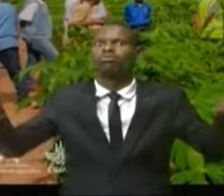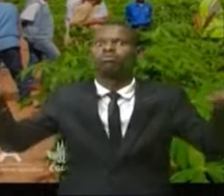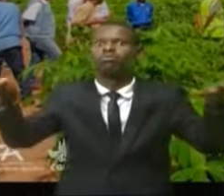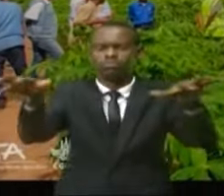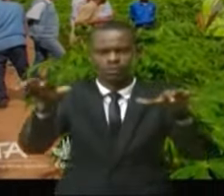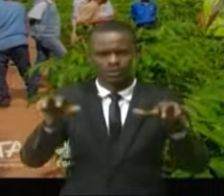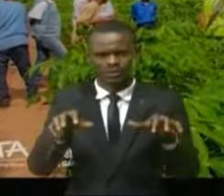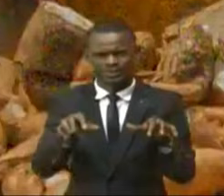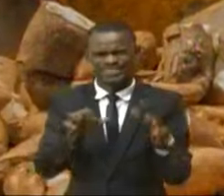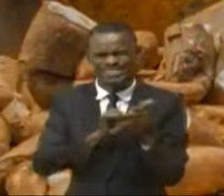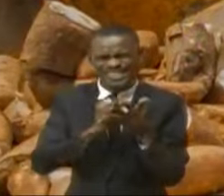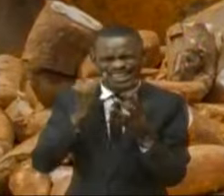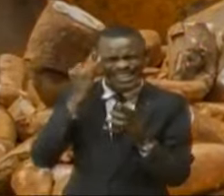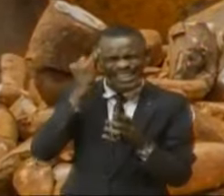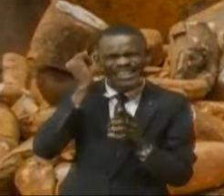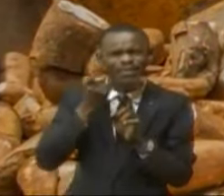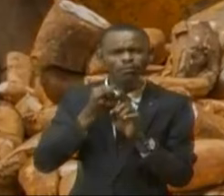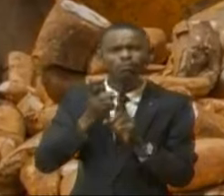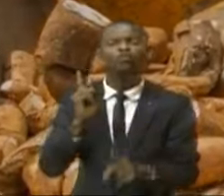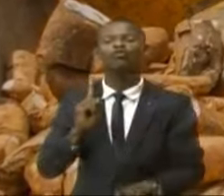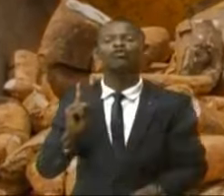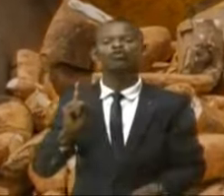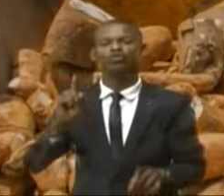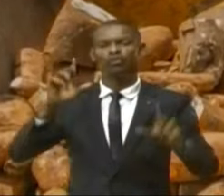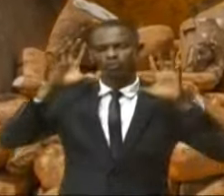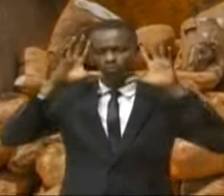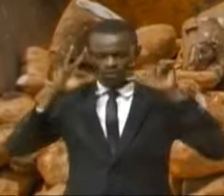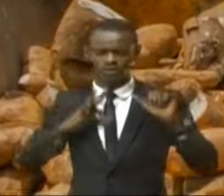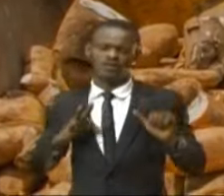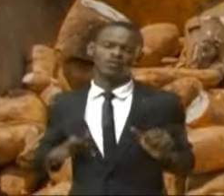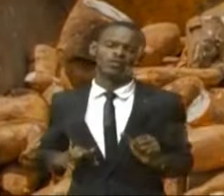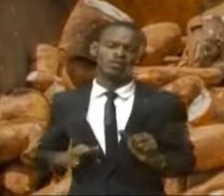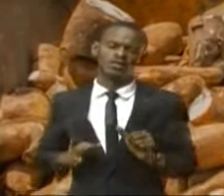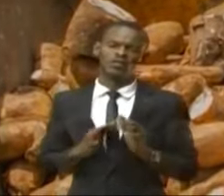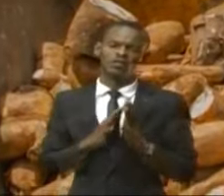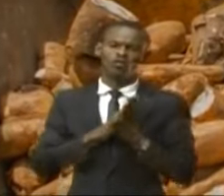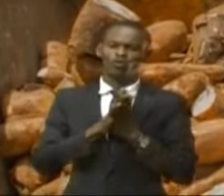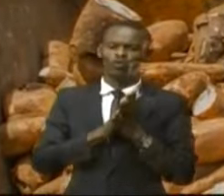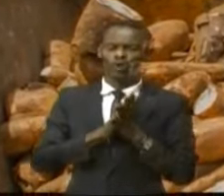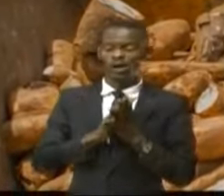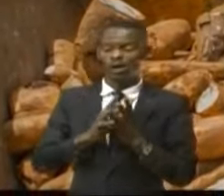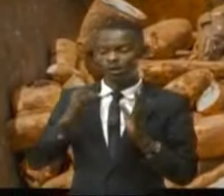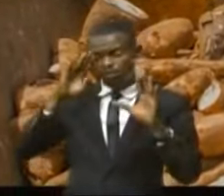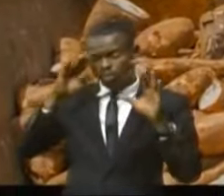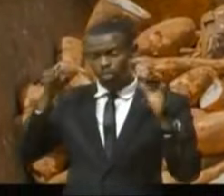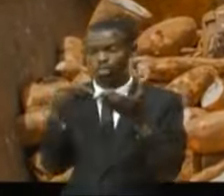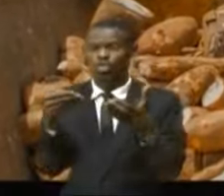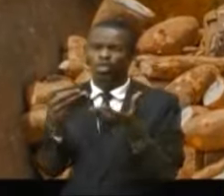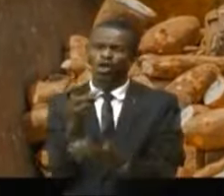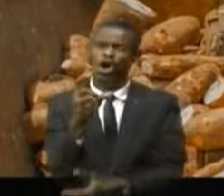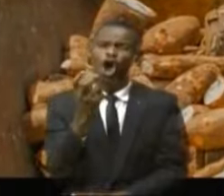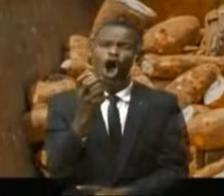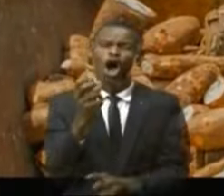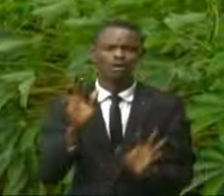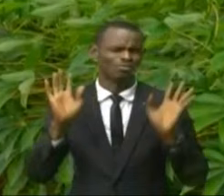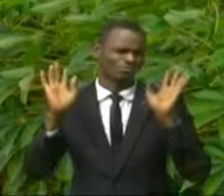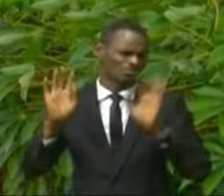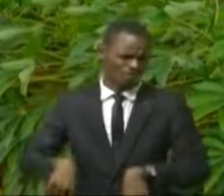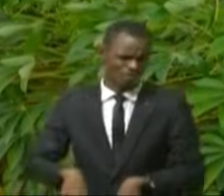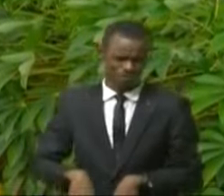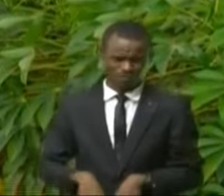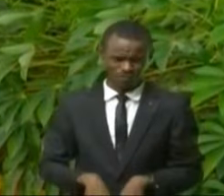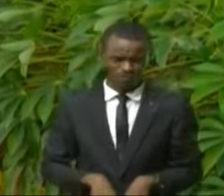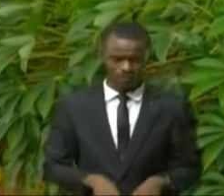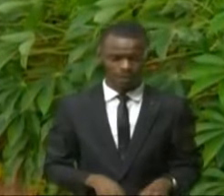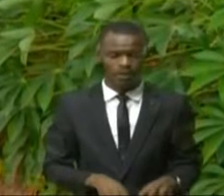promouvoir la revanche du sol sur les sous-sols, qui a donné naissance à l'agenda de la transformation agricole exécuté par le ministère